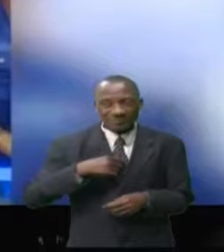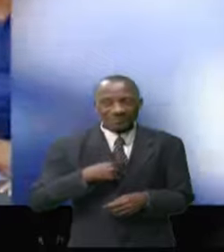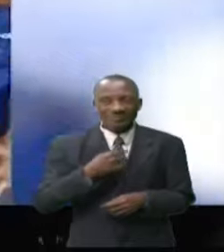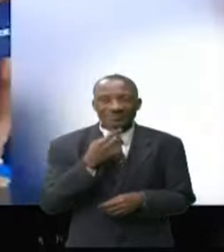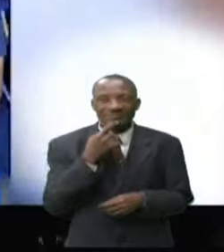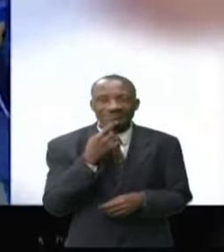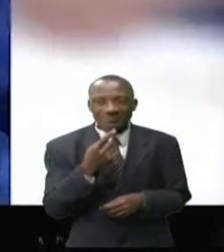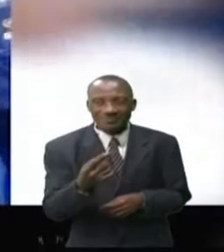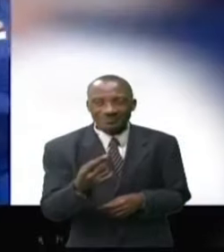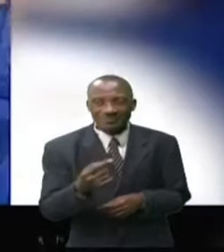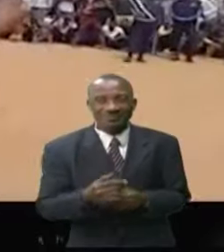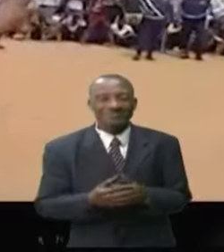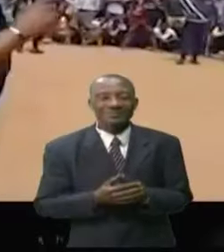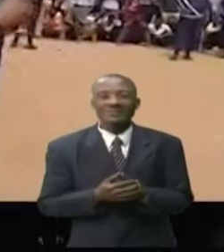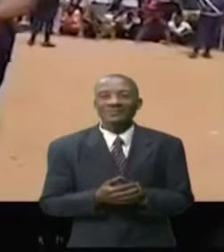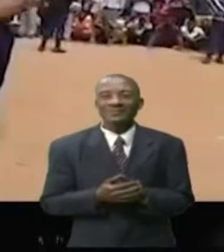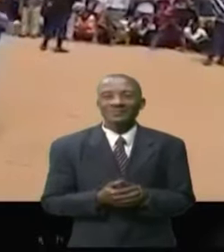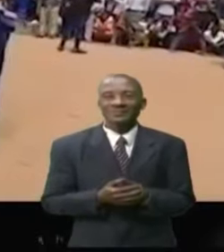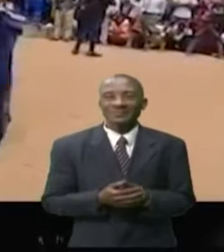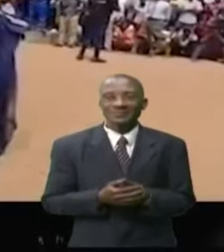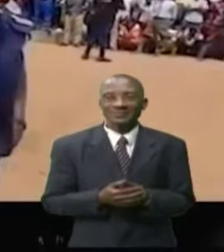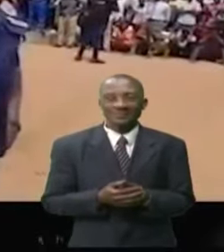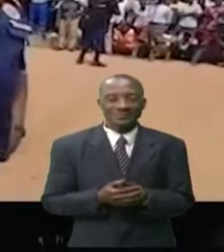la province du Ka et c'est